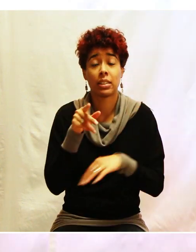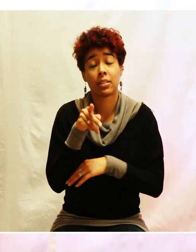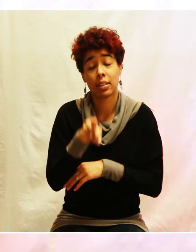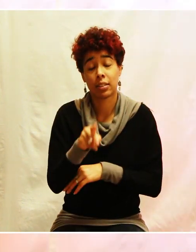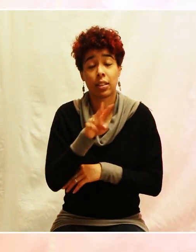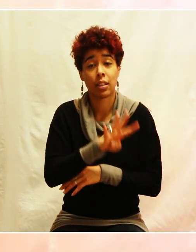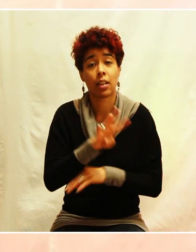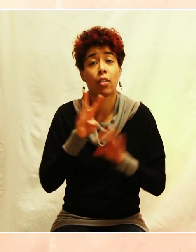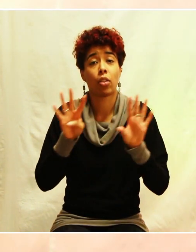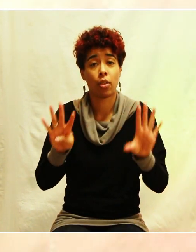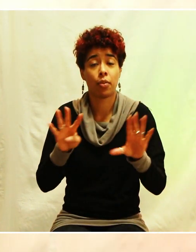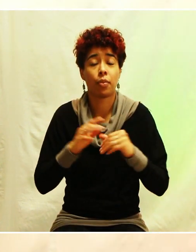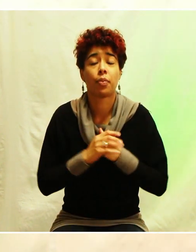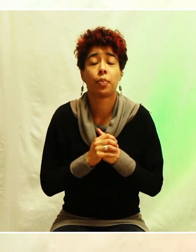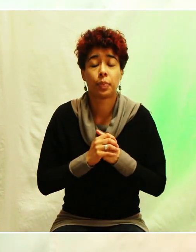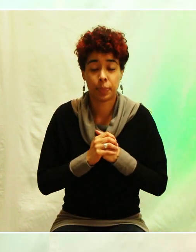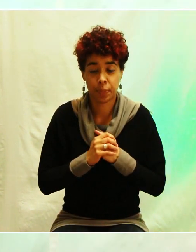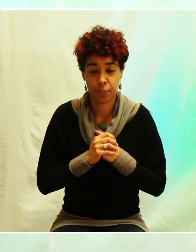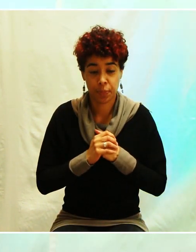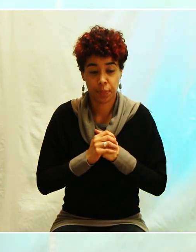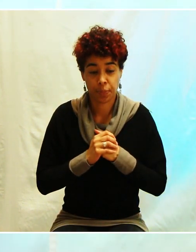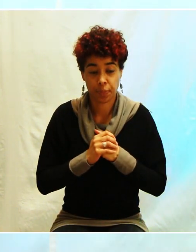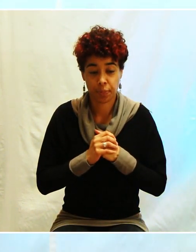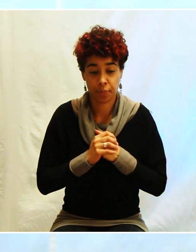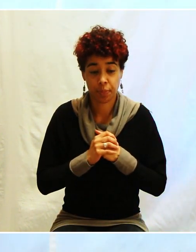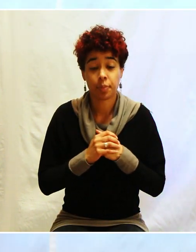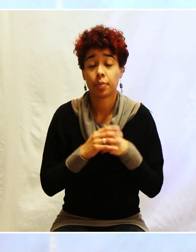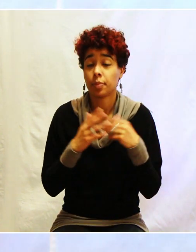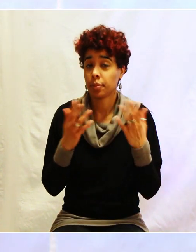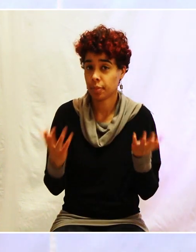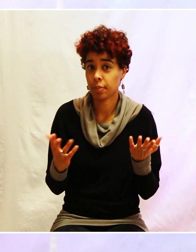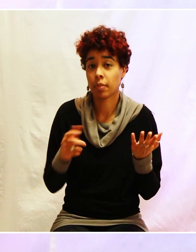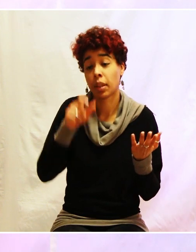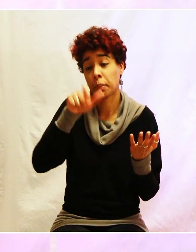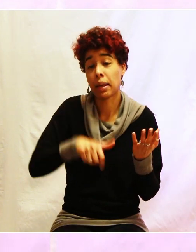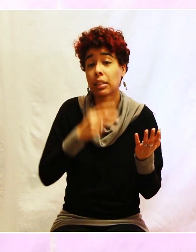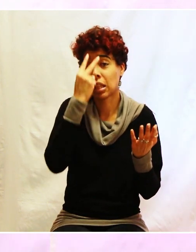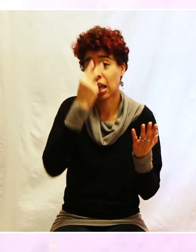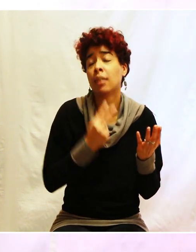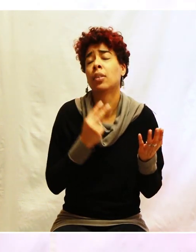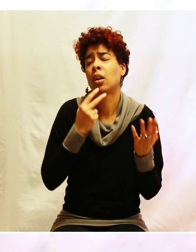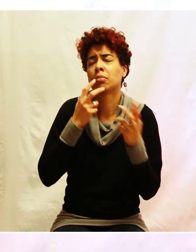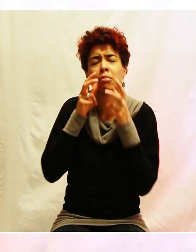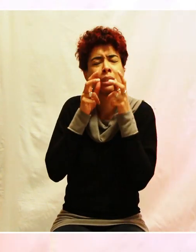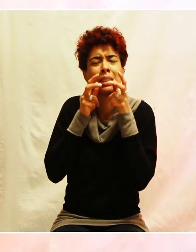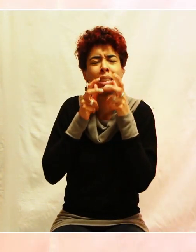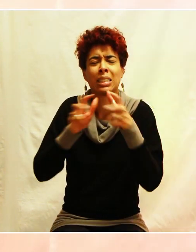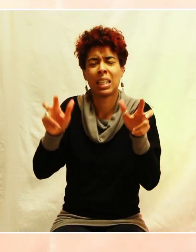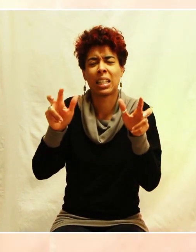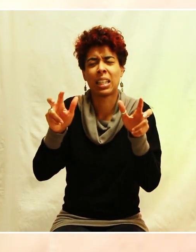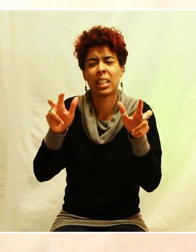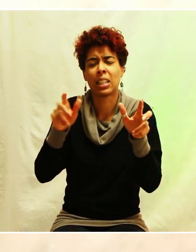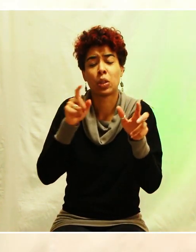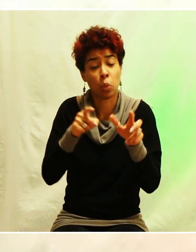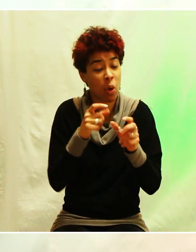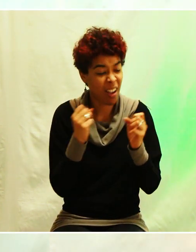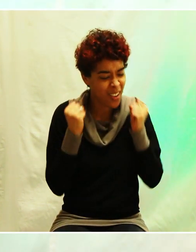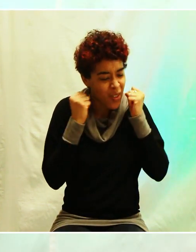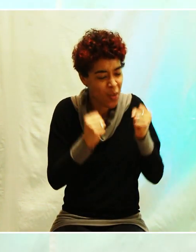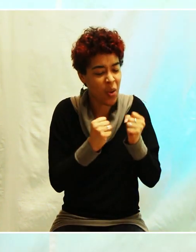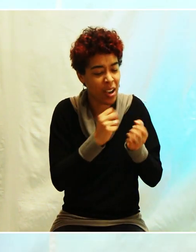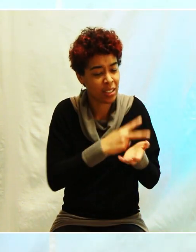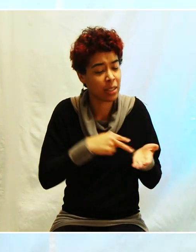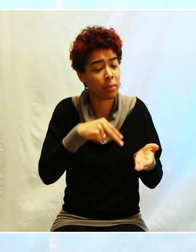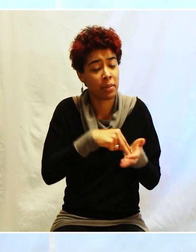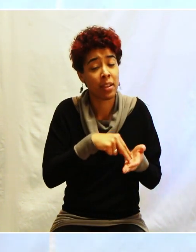la prière. C'est ce qui va être dit à un aveugle qui criait à Jésus. Il va lui dire, prends courage, lève-toi,